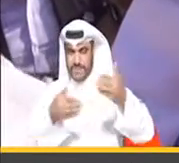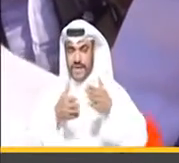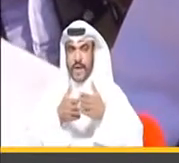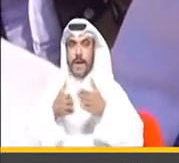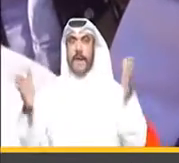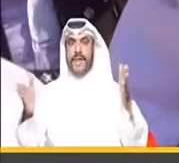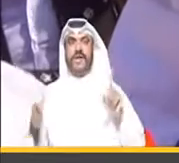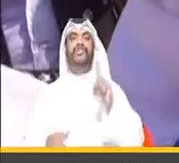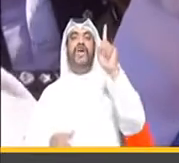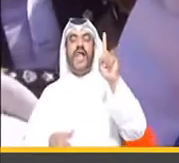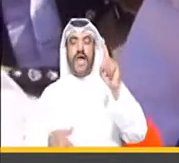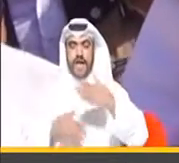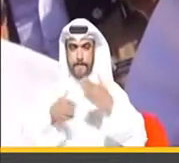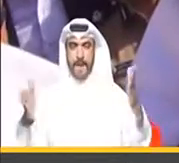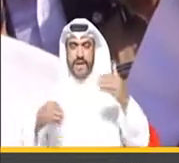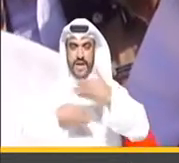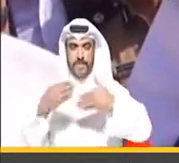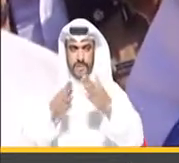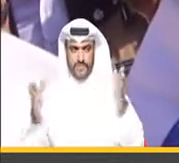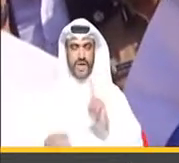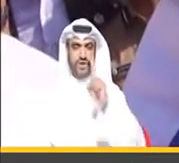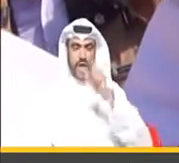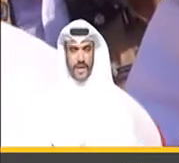ما كانت في استعدادات